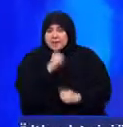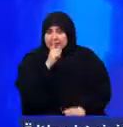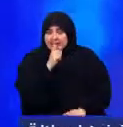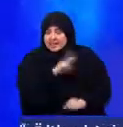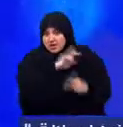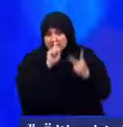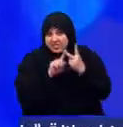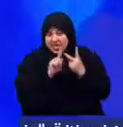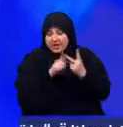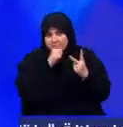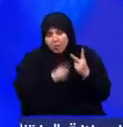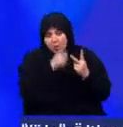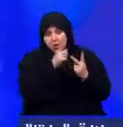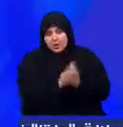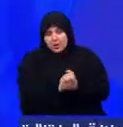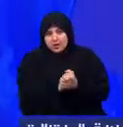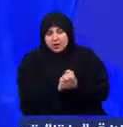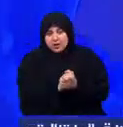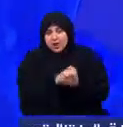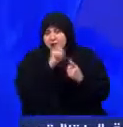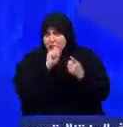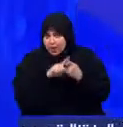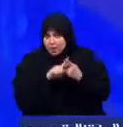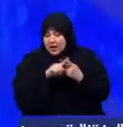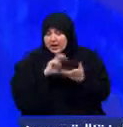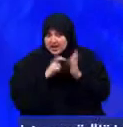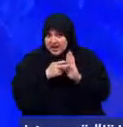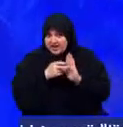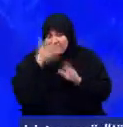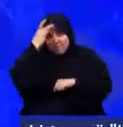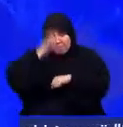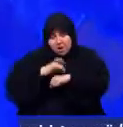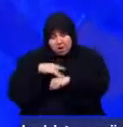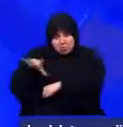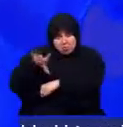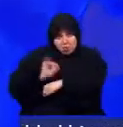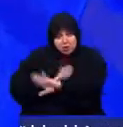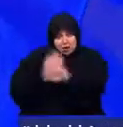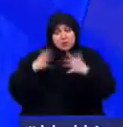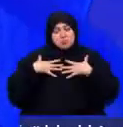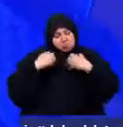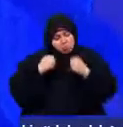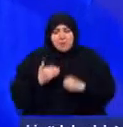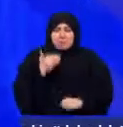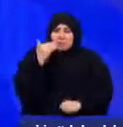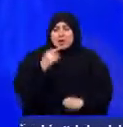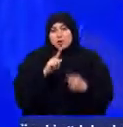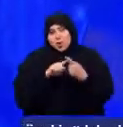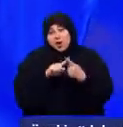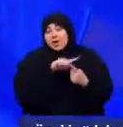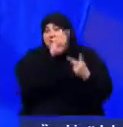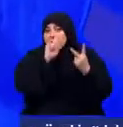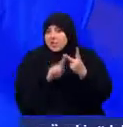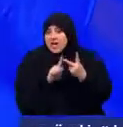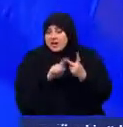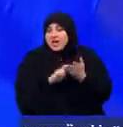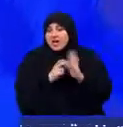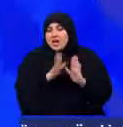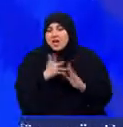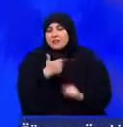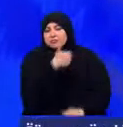والمكون الثاني، إذا الطريقة الأولى هي الشفاء من المرض، صحيح، الإصابة بالمرض والشفاء منه. والطريقة الثانية